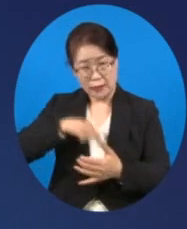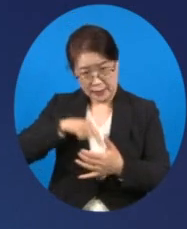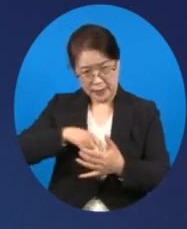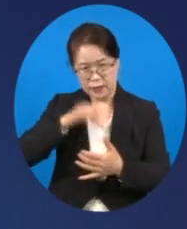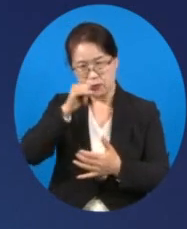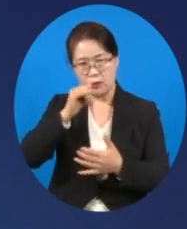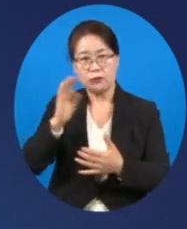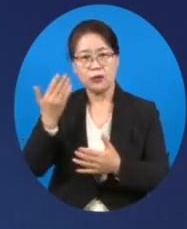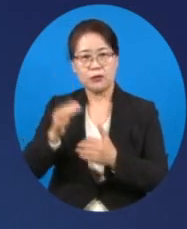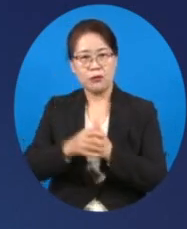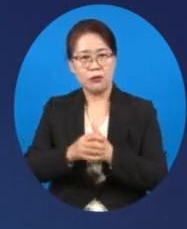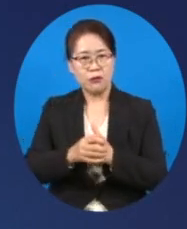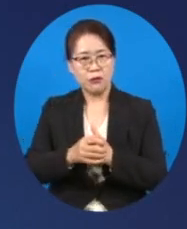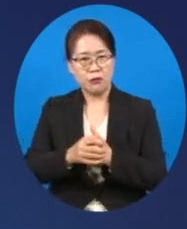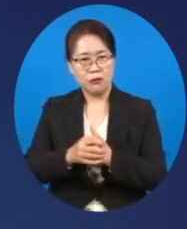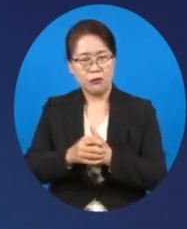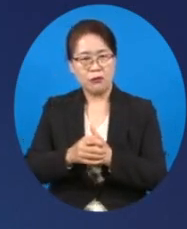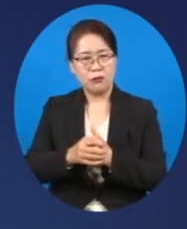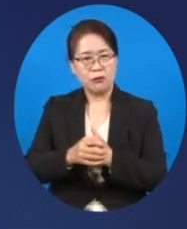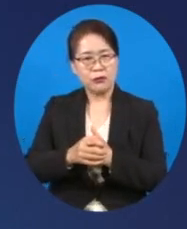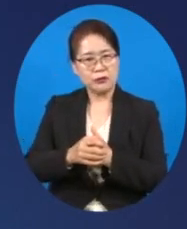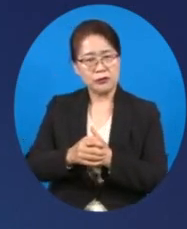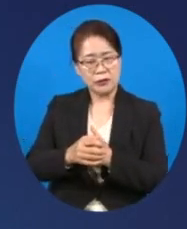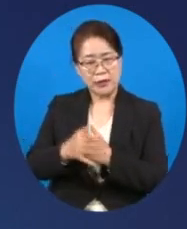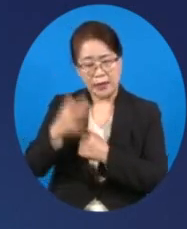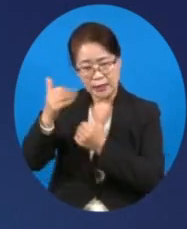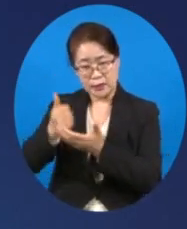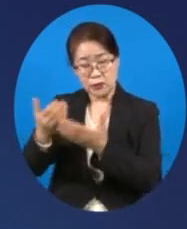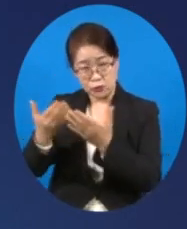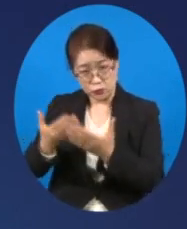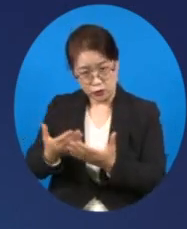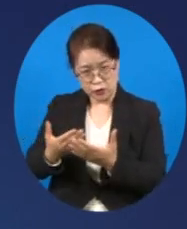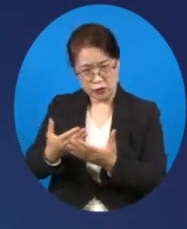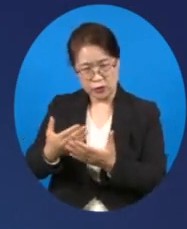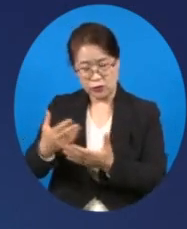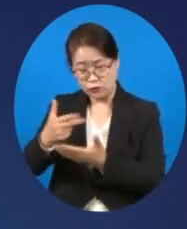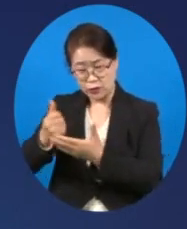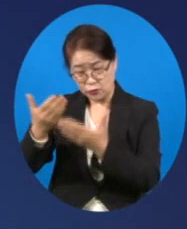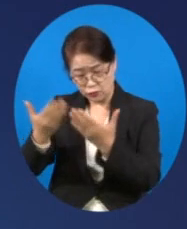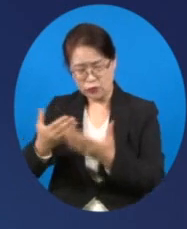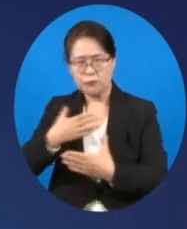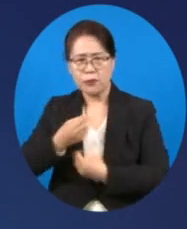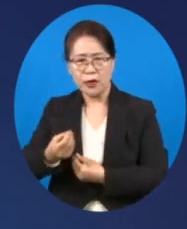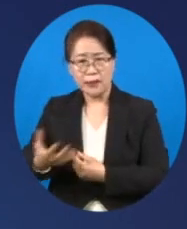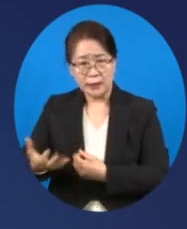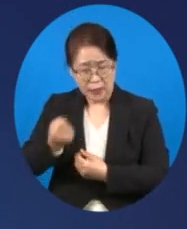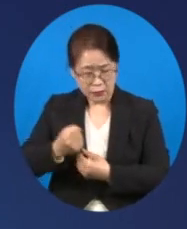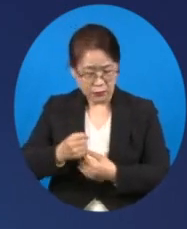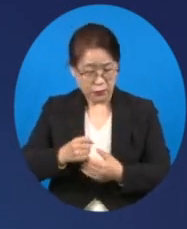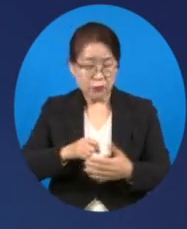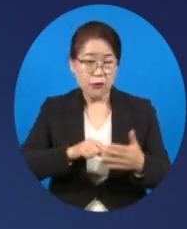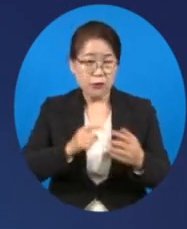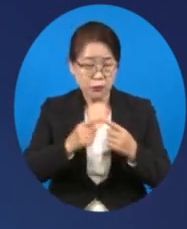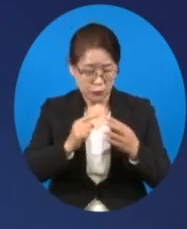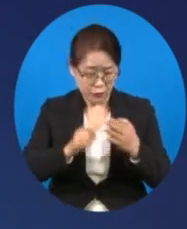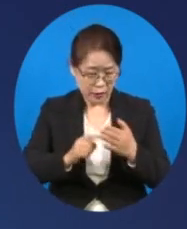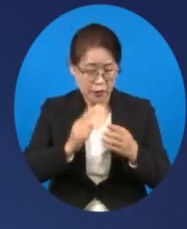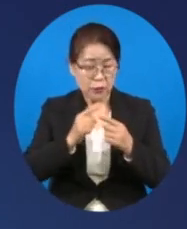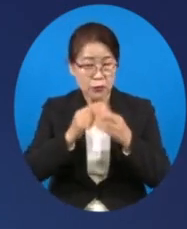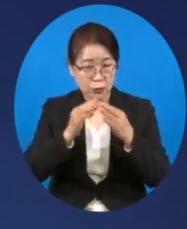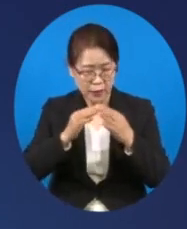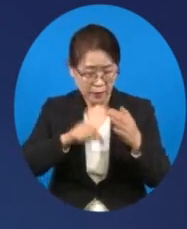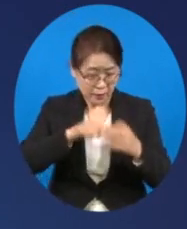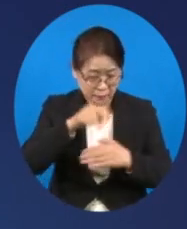세상으로 나아가야 할 줄로 믿습니다 그러면 우리는 왜이 평안을 가지고이 세상으로